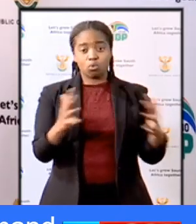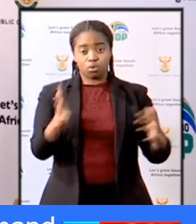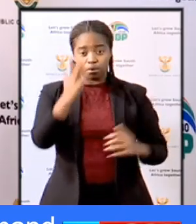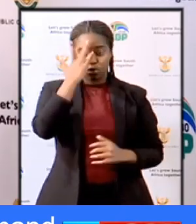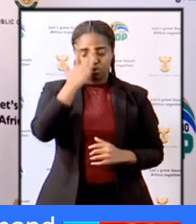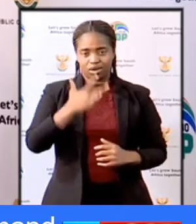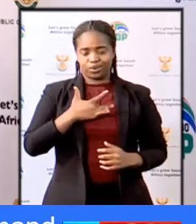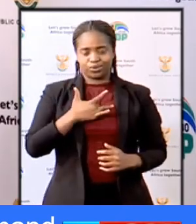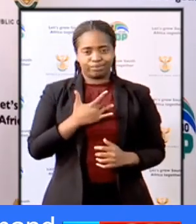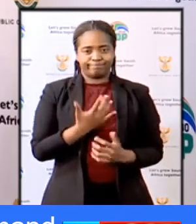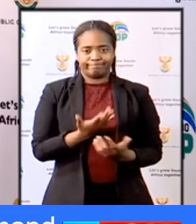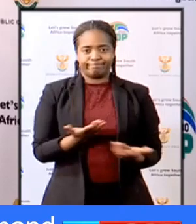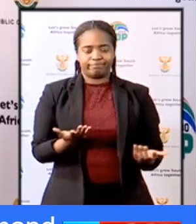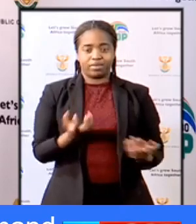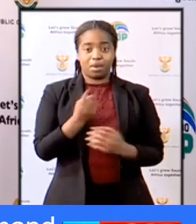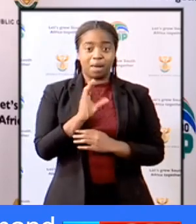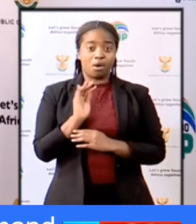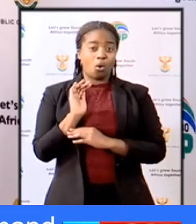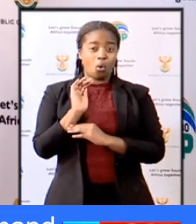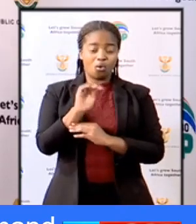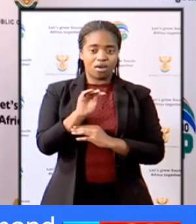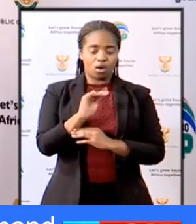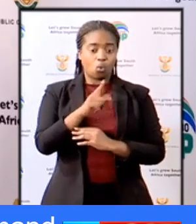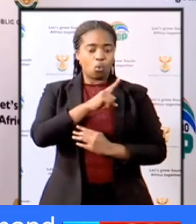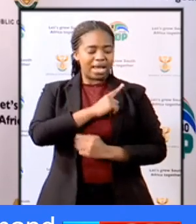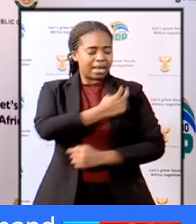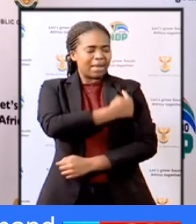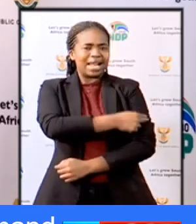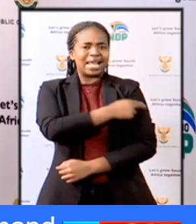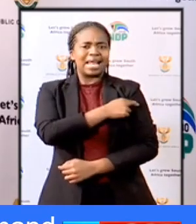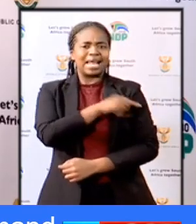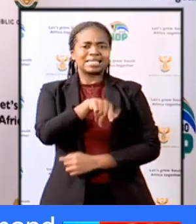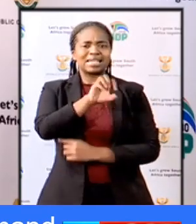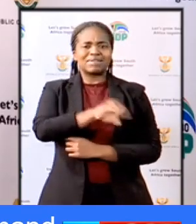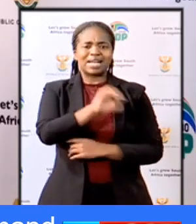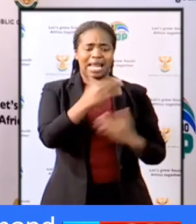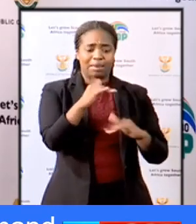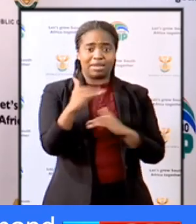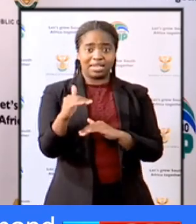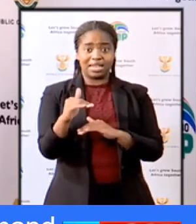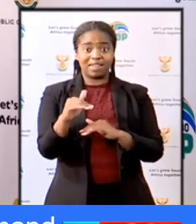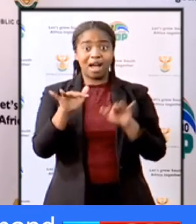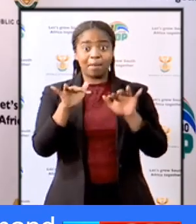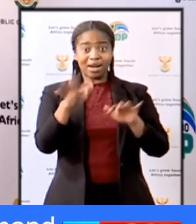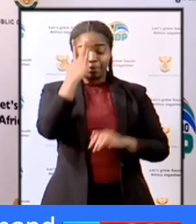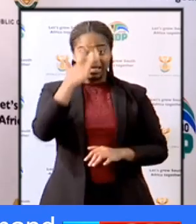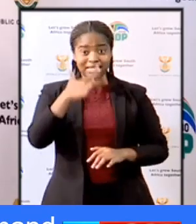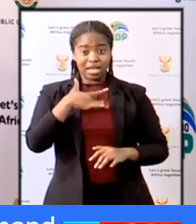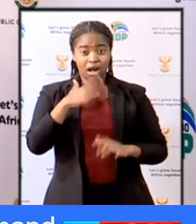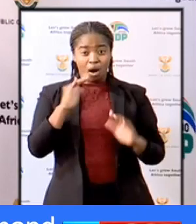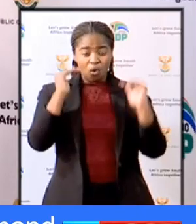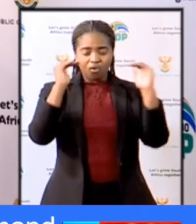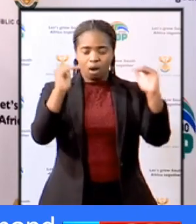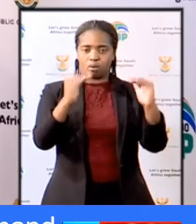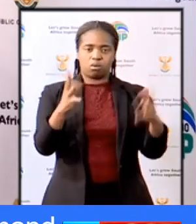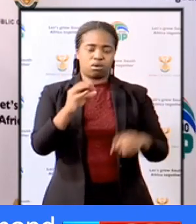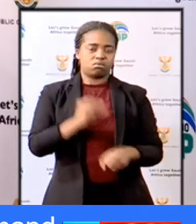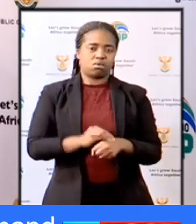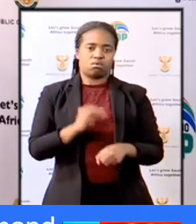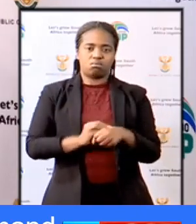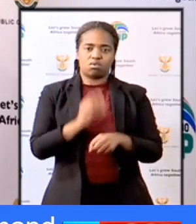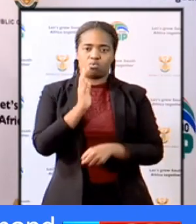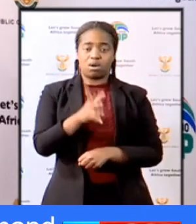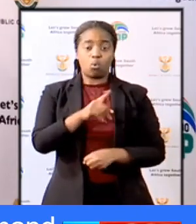abagulayo babe ngaphezu kwezibhedlela singaba senkingeni. Sibonile kwamanye